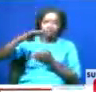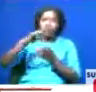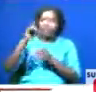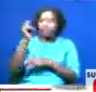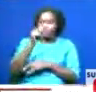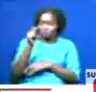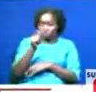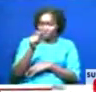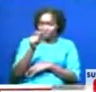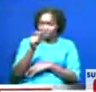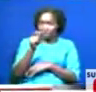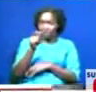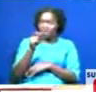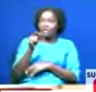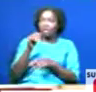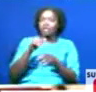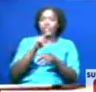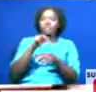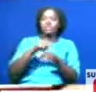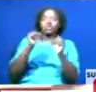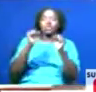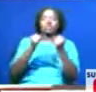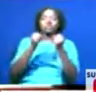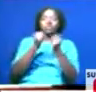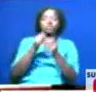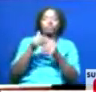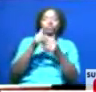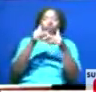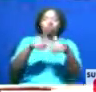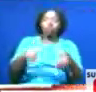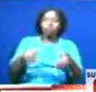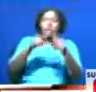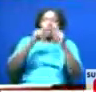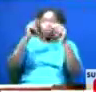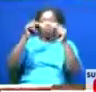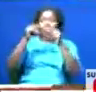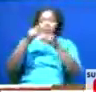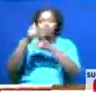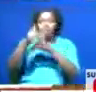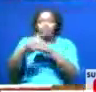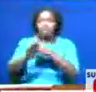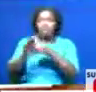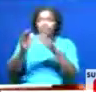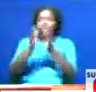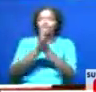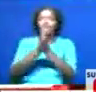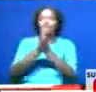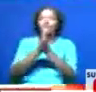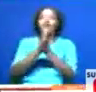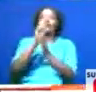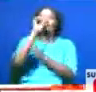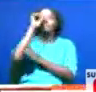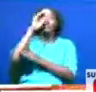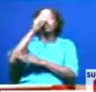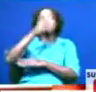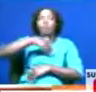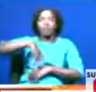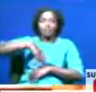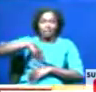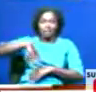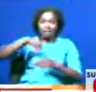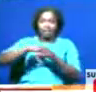waandalizi kutoka kundi la National Salvation Front waliandaa maandamano nje ya ukumbi wa Municipal Theater jijini